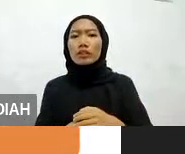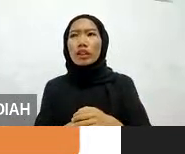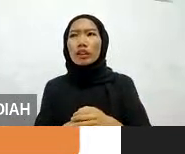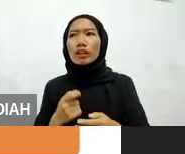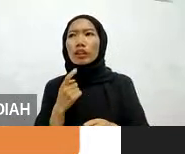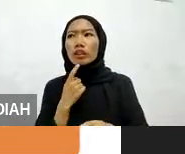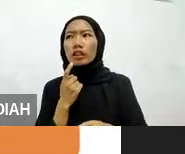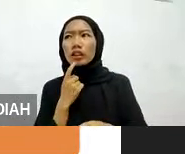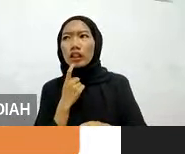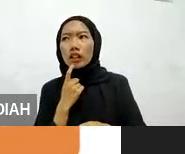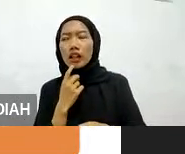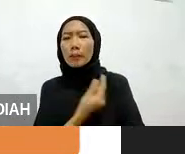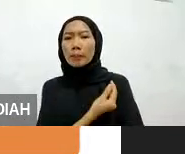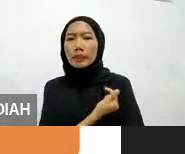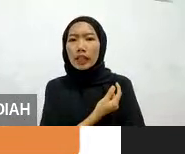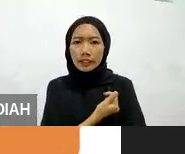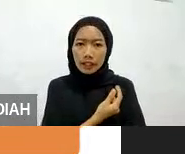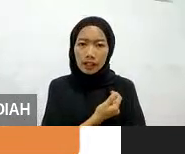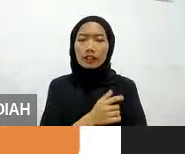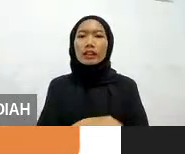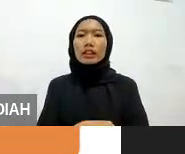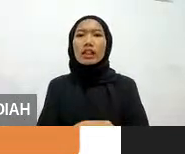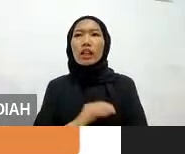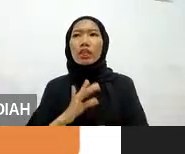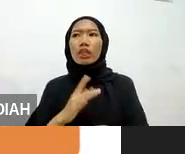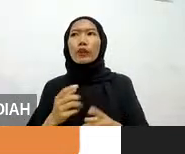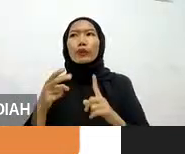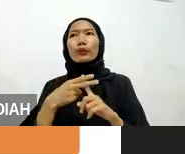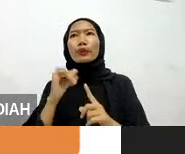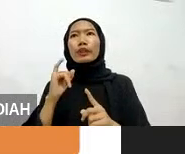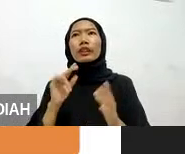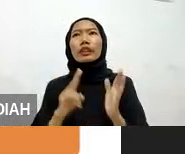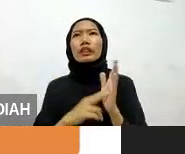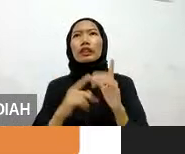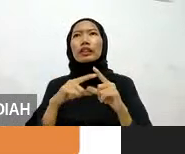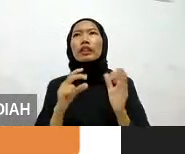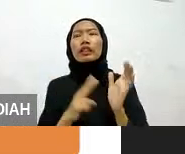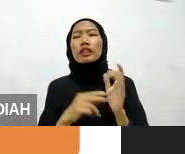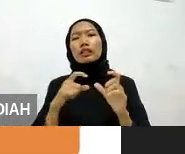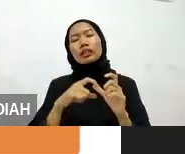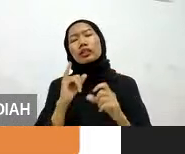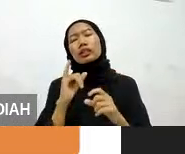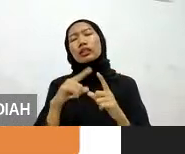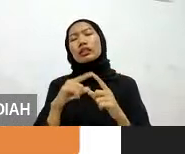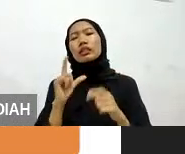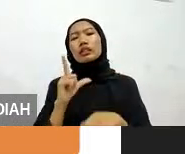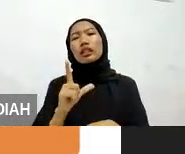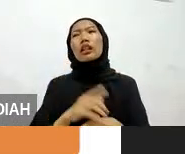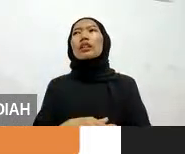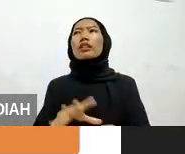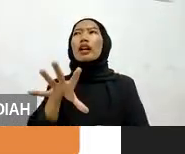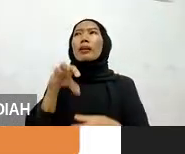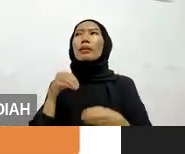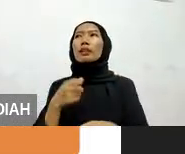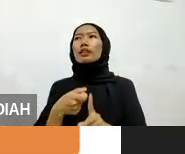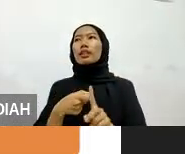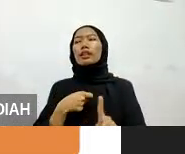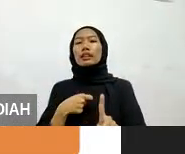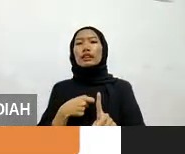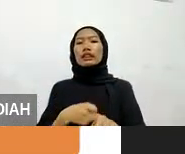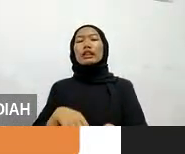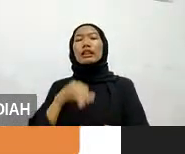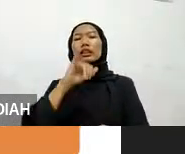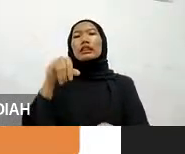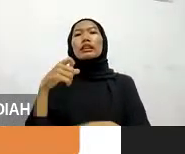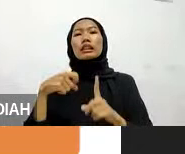atau pembiayaan layanan kesehatan itu menjadi ditarik lagi ke pusat melalui JKN. Karena satu, kita memang